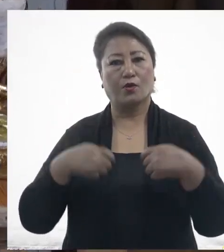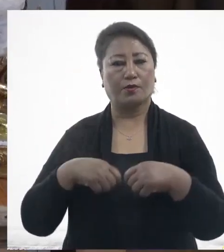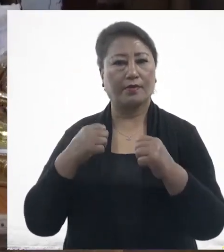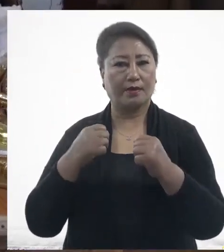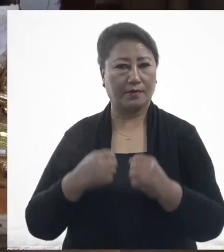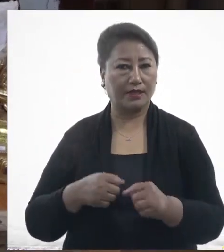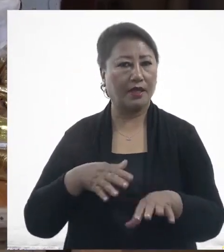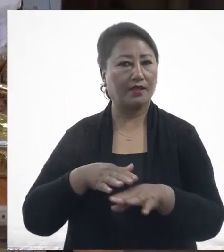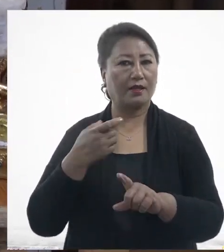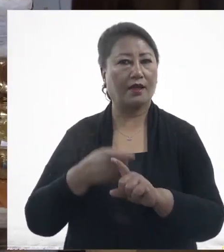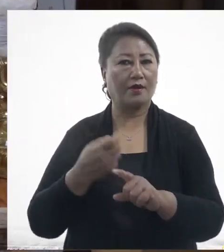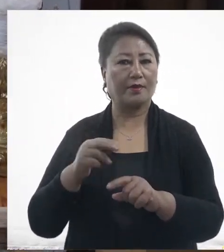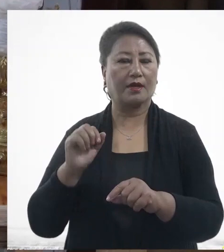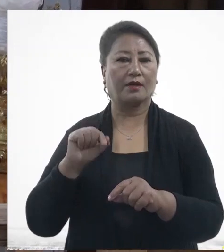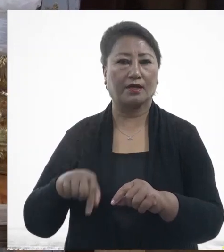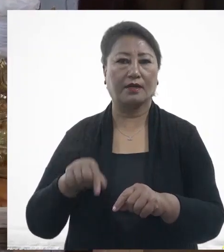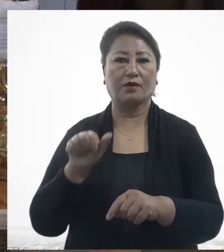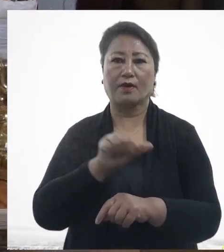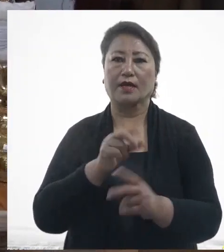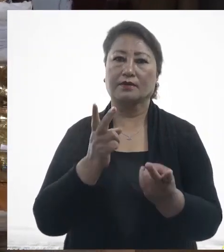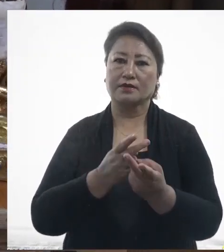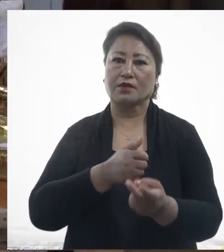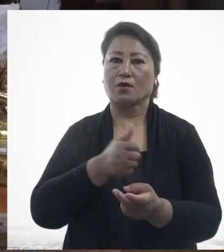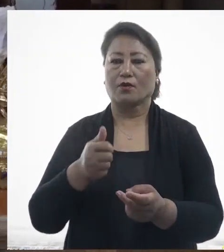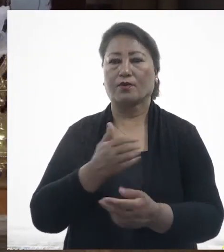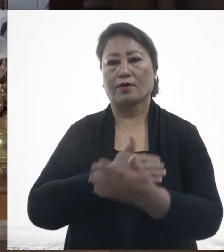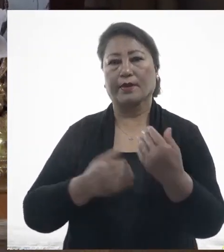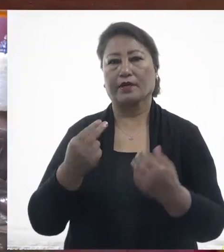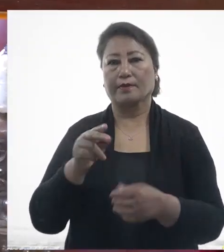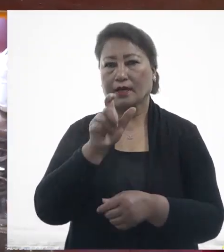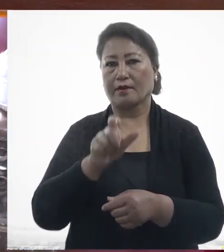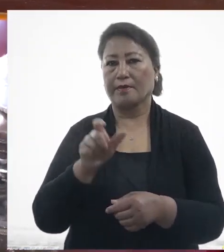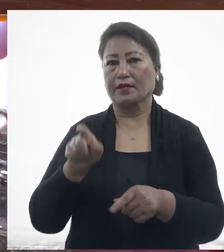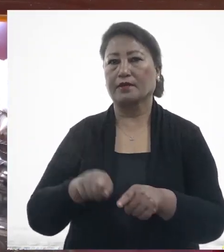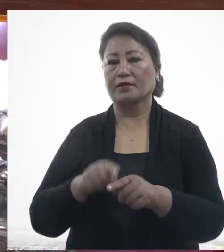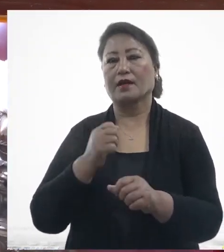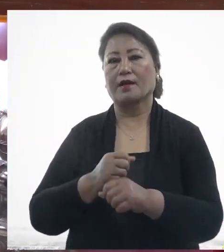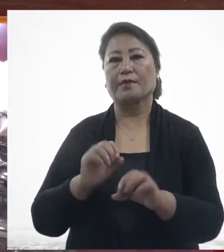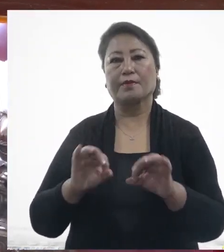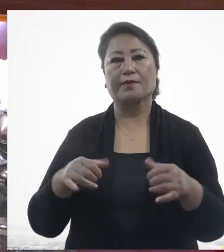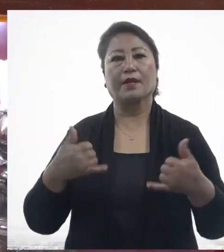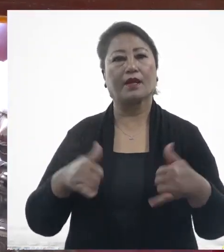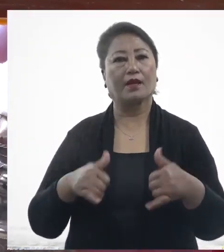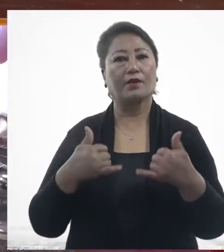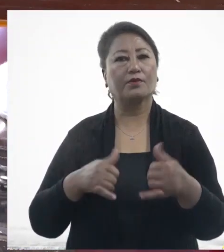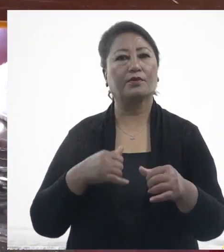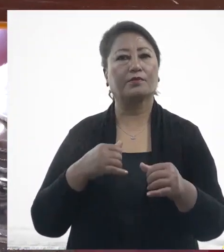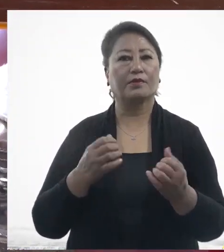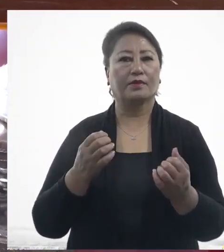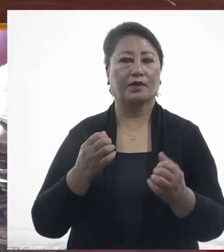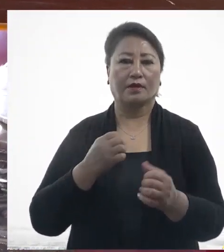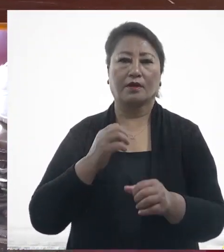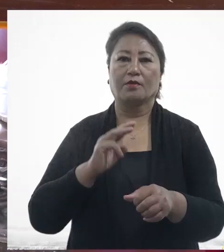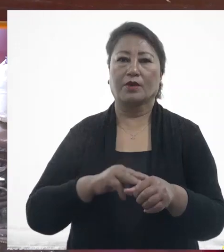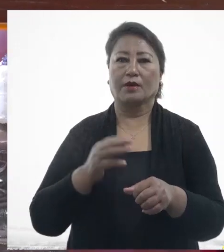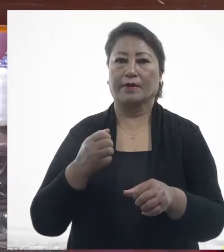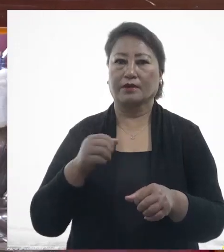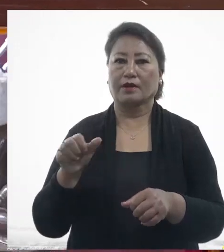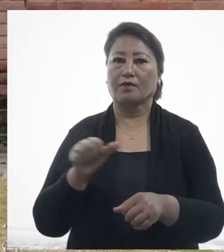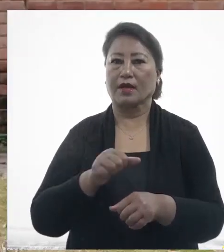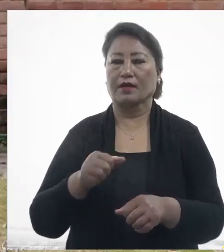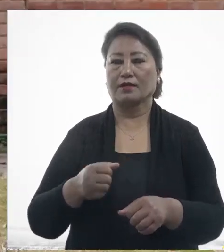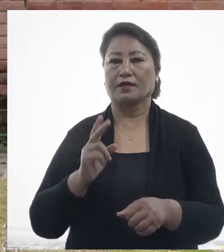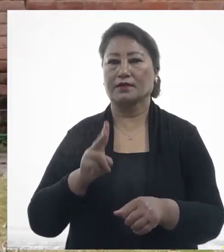पनि हाल आफू जस्तै अन्य अपाङ्गता भएका व्यक्तिहरूसँगै काम र विभिन्न खेलकुदमा पनि जोडिन पाउँदाको हर्ष साईले हामीसँग